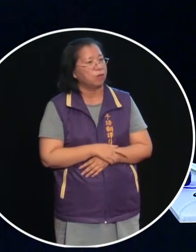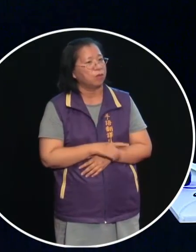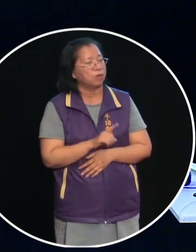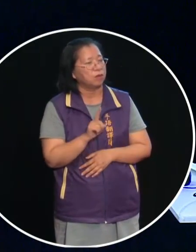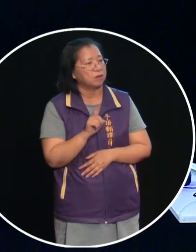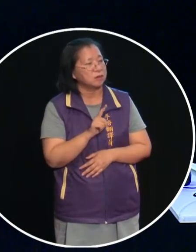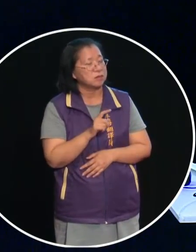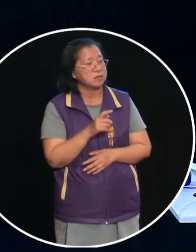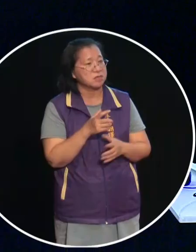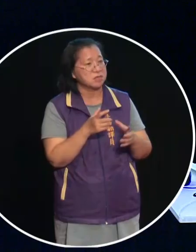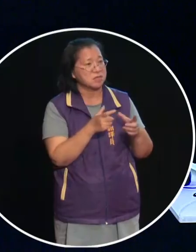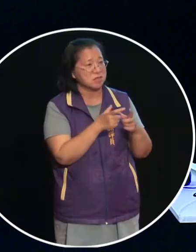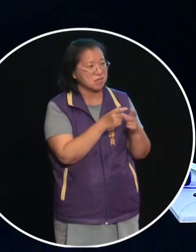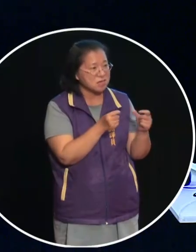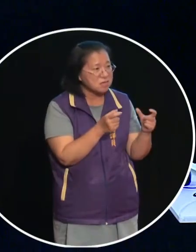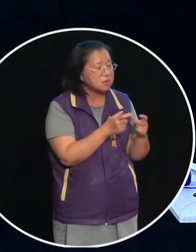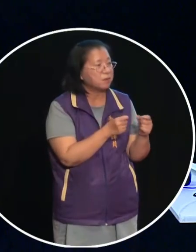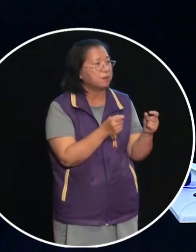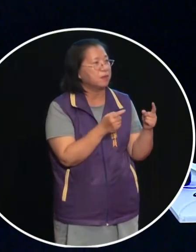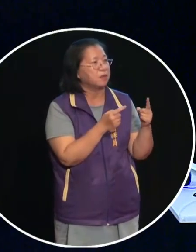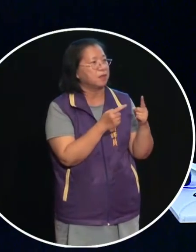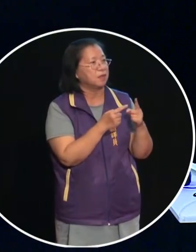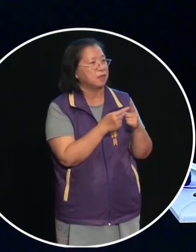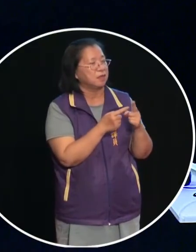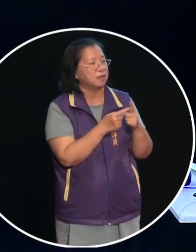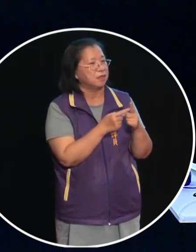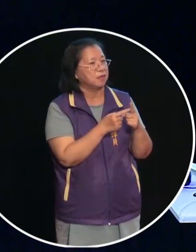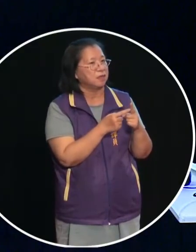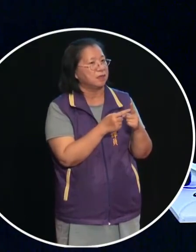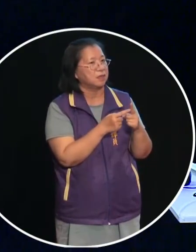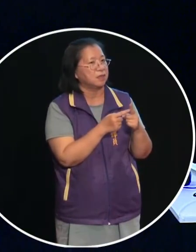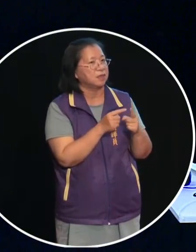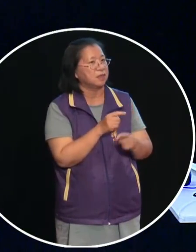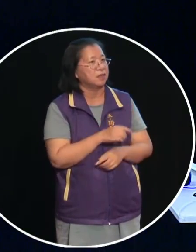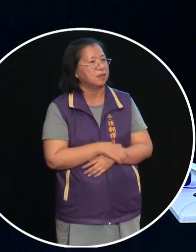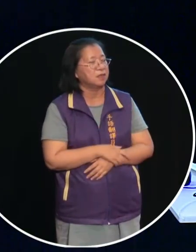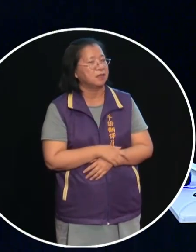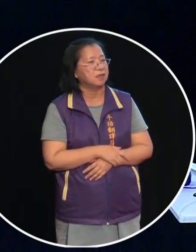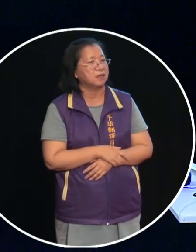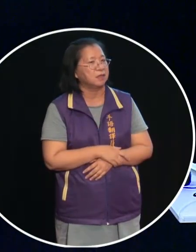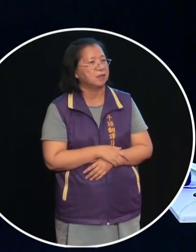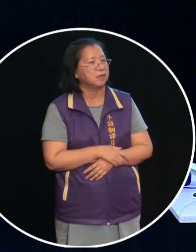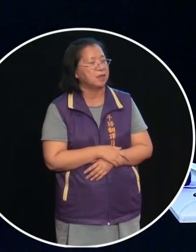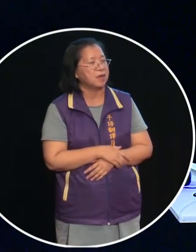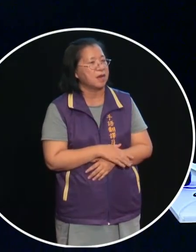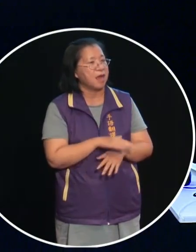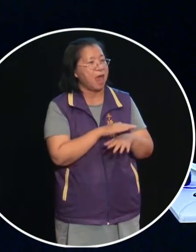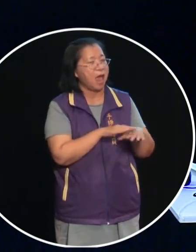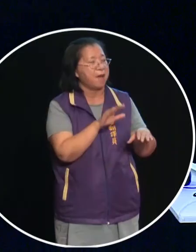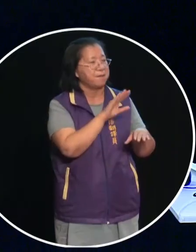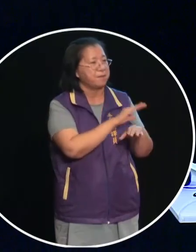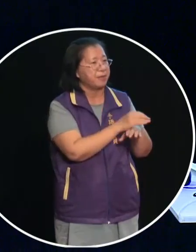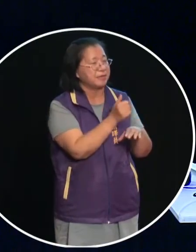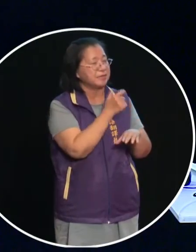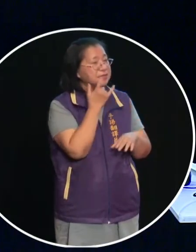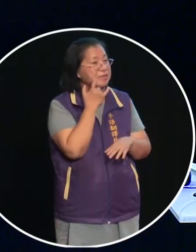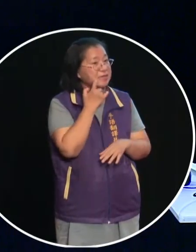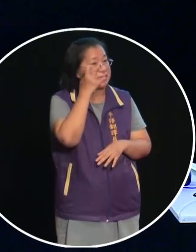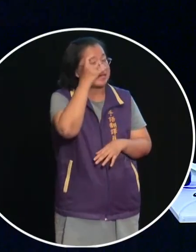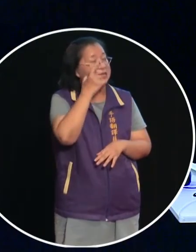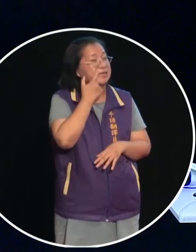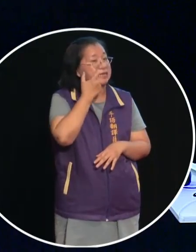个是日本的一个岸信介首相，就是安倍先生的爷爷，他